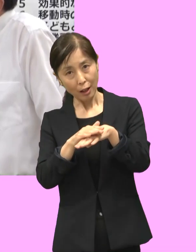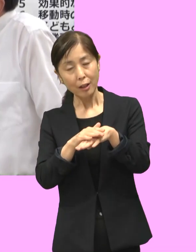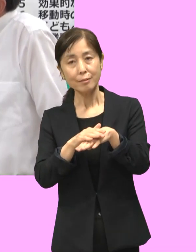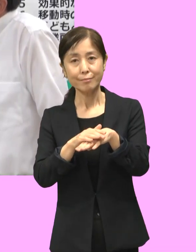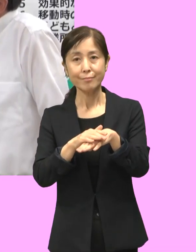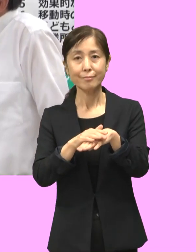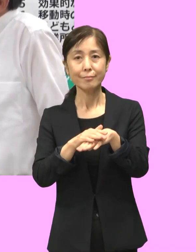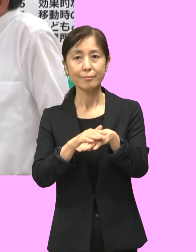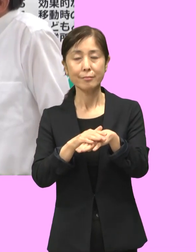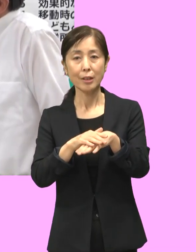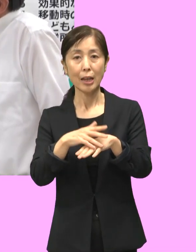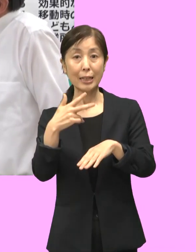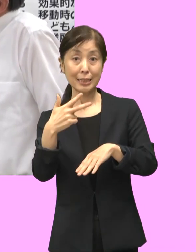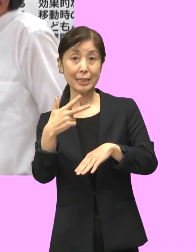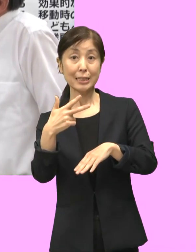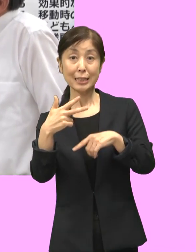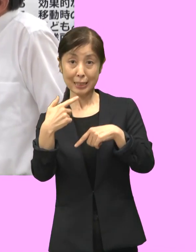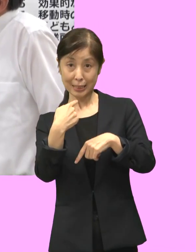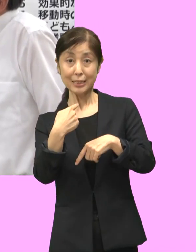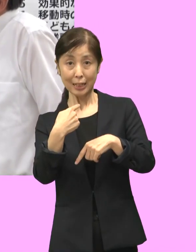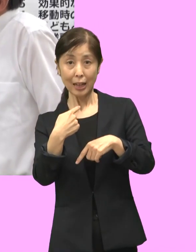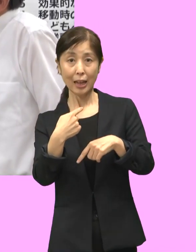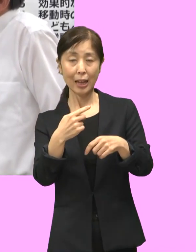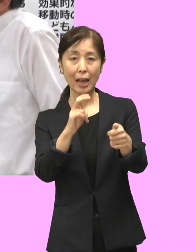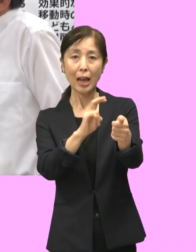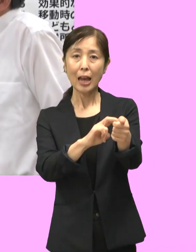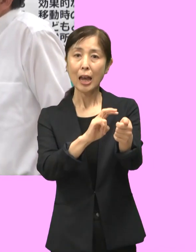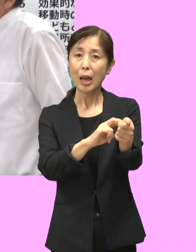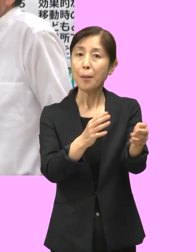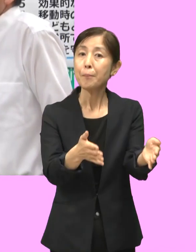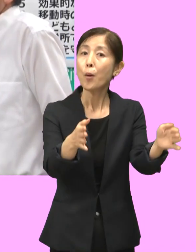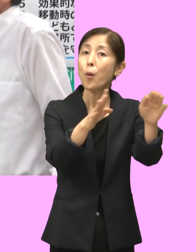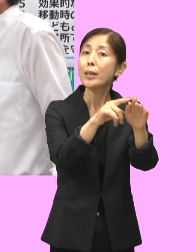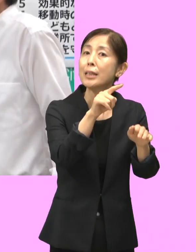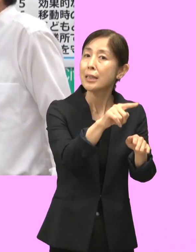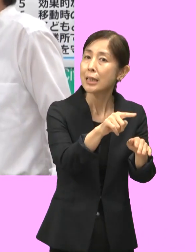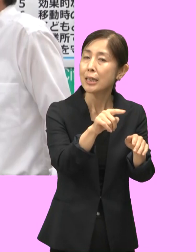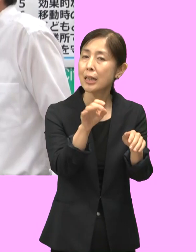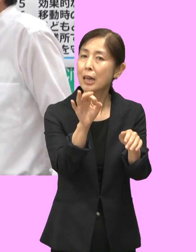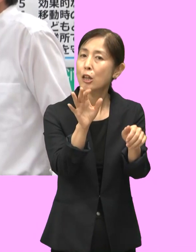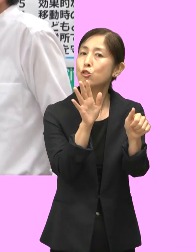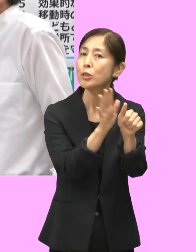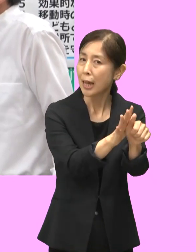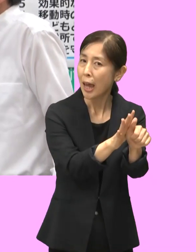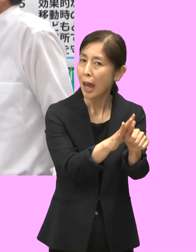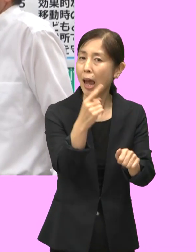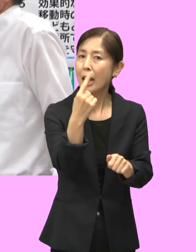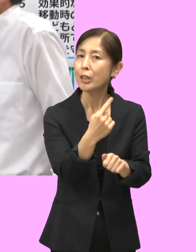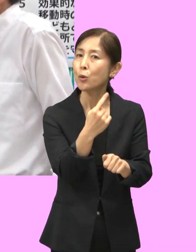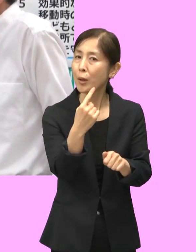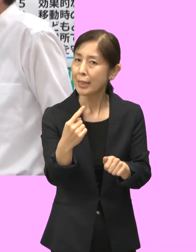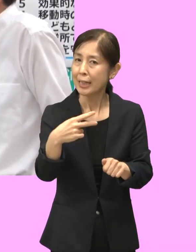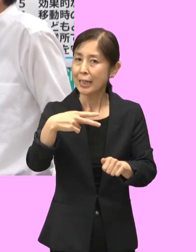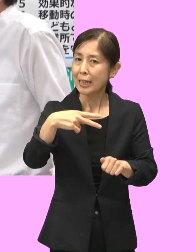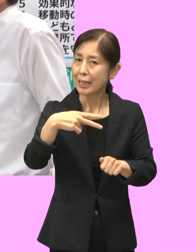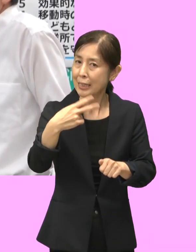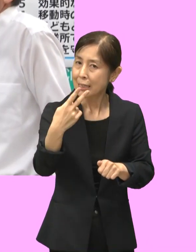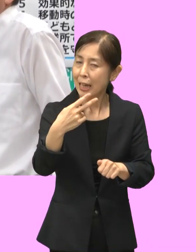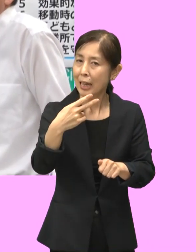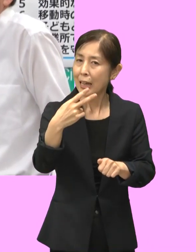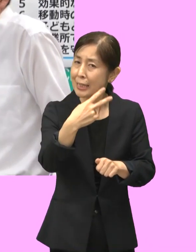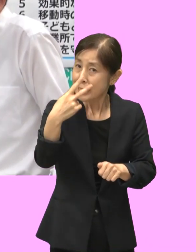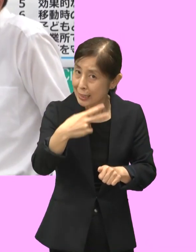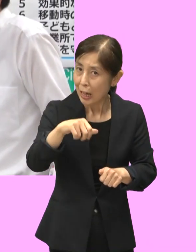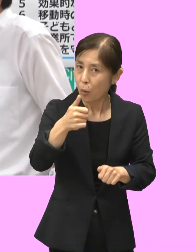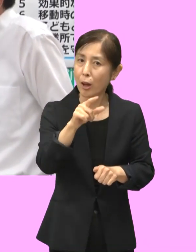ね、市の方で医療機関の方に助成をいたしまして、1人当たり2500円ぐらいです。2500円